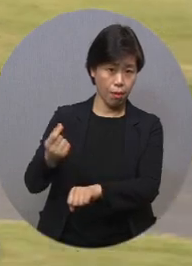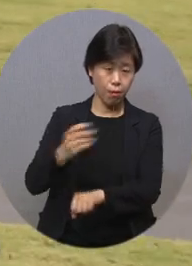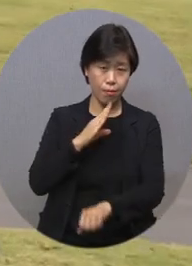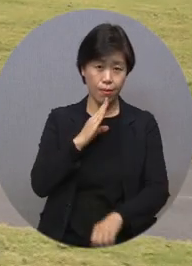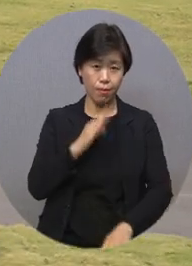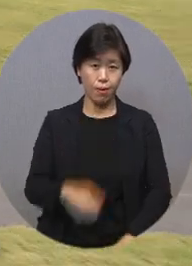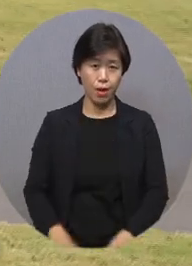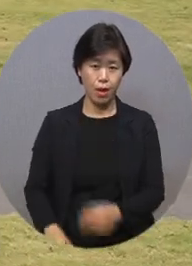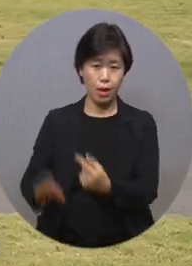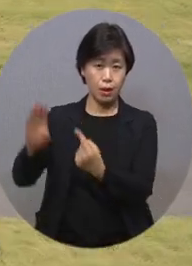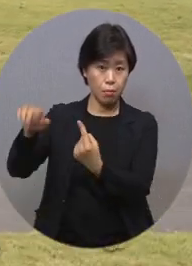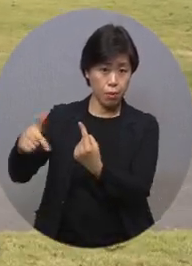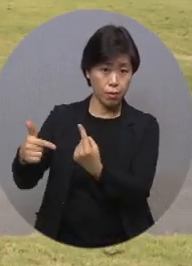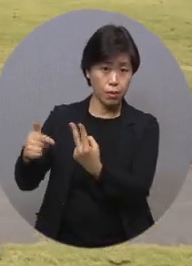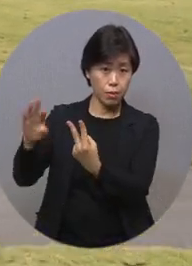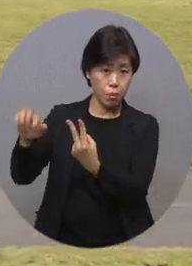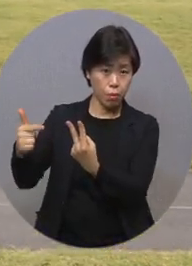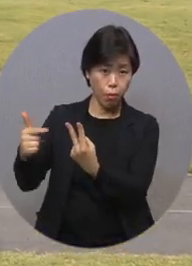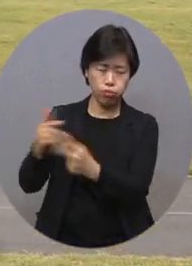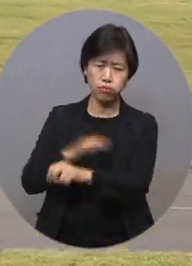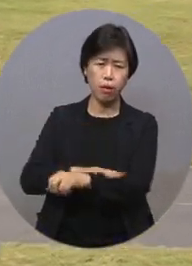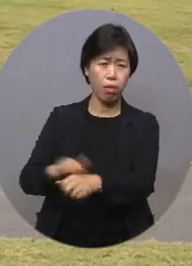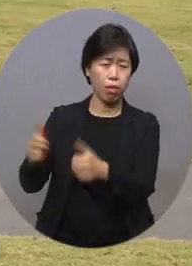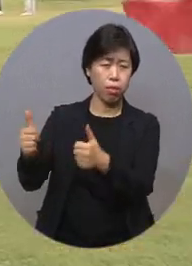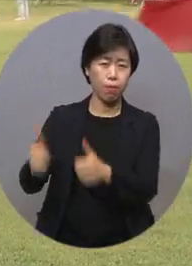잘. 1번, 2번 왜 이렇게 잘 쳐?